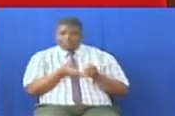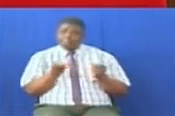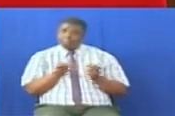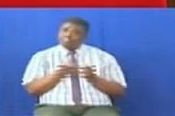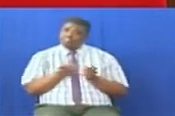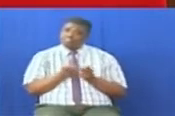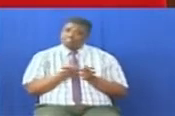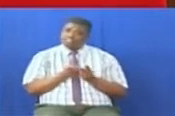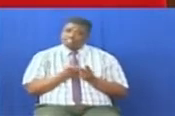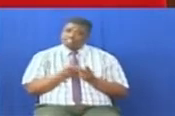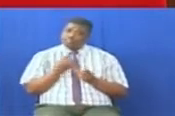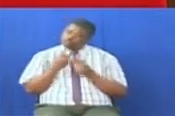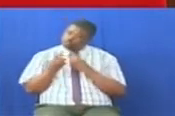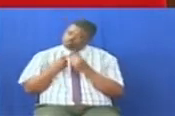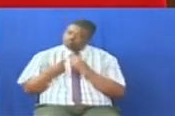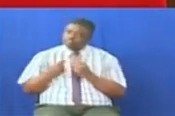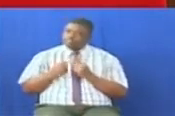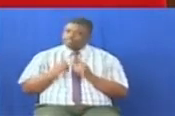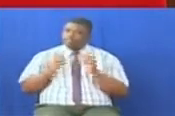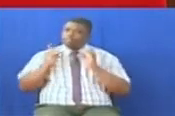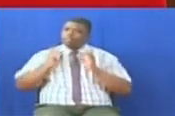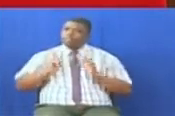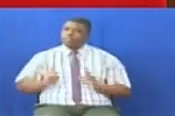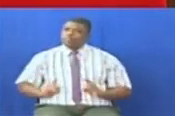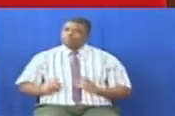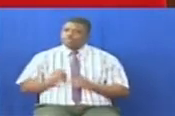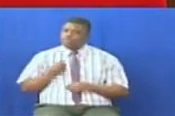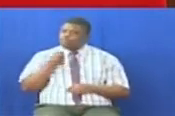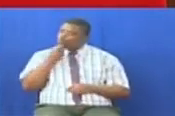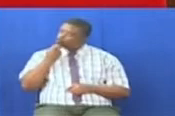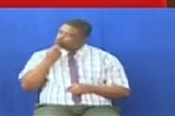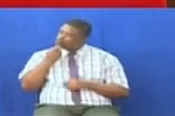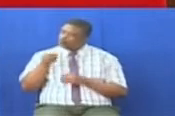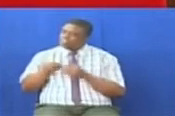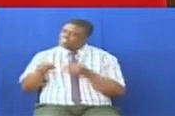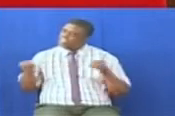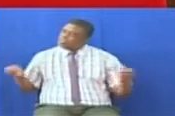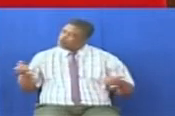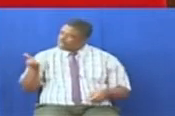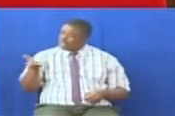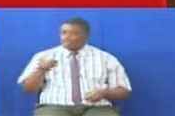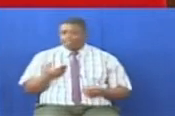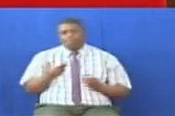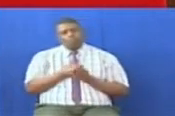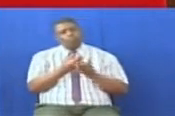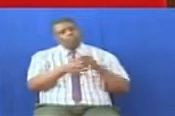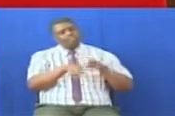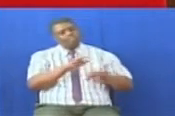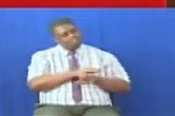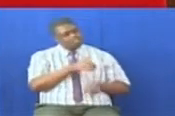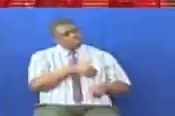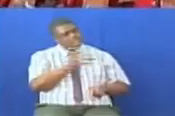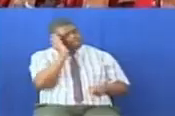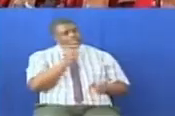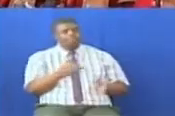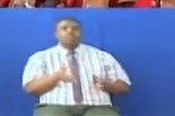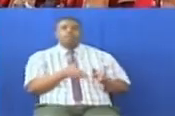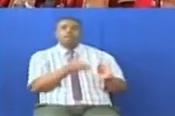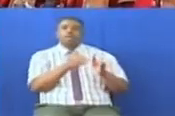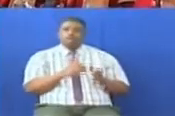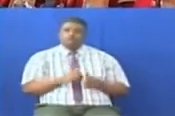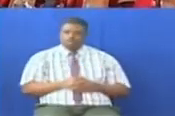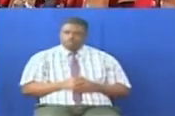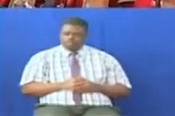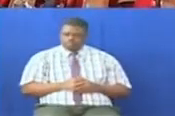posho za madiwani na wenye viti wa serikali za mitaa. Kwa kweli mimi niombe ili liangaliwe.